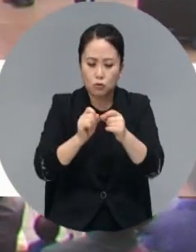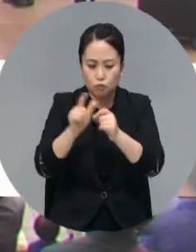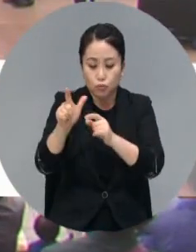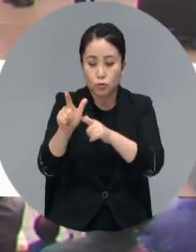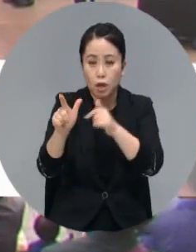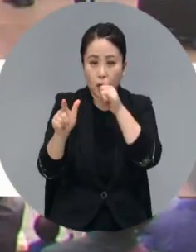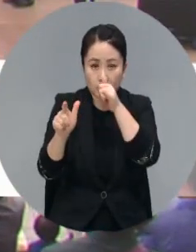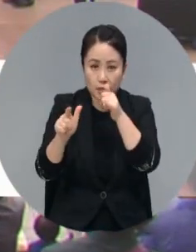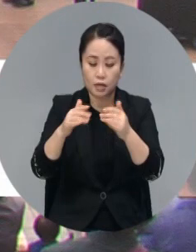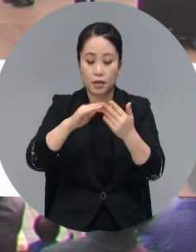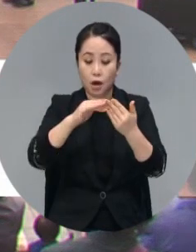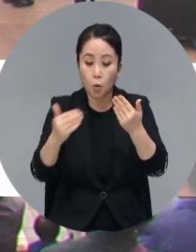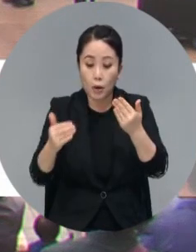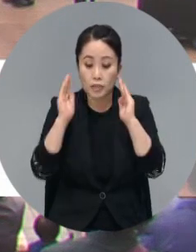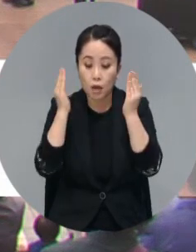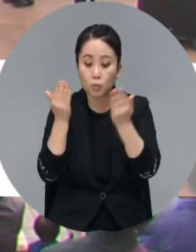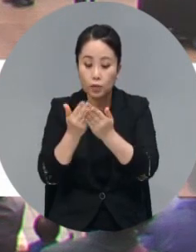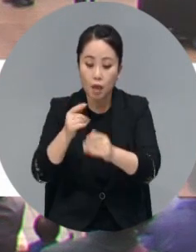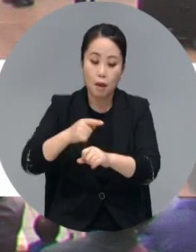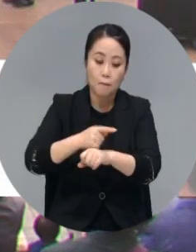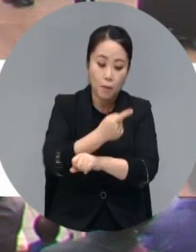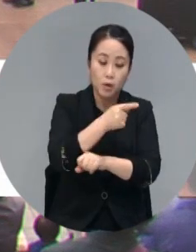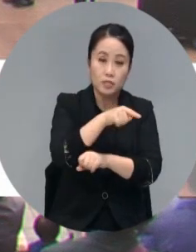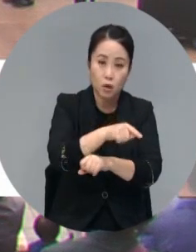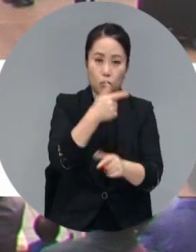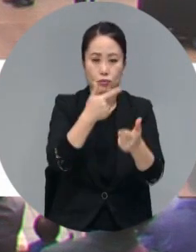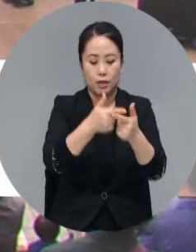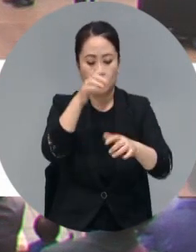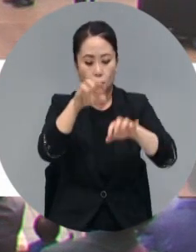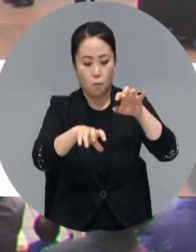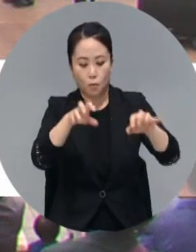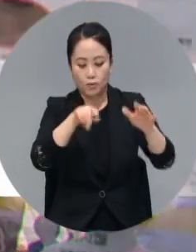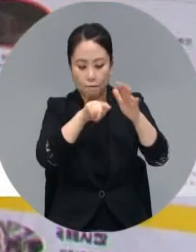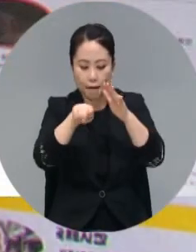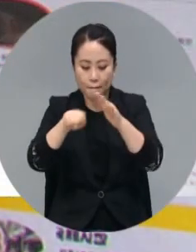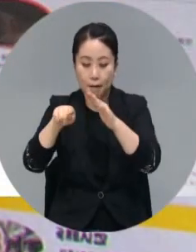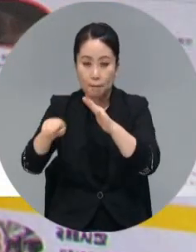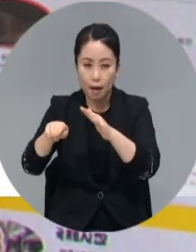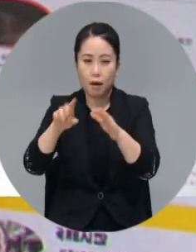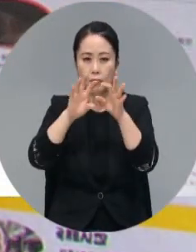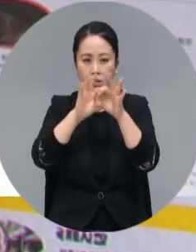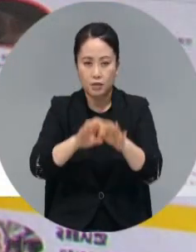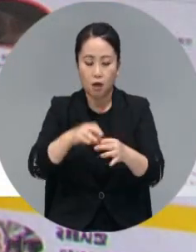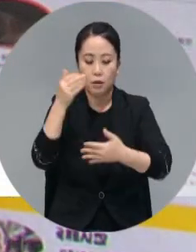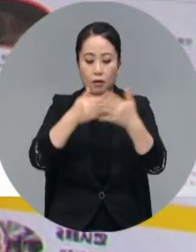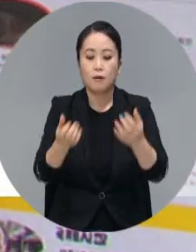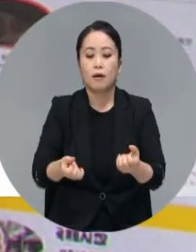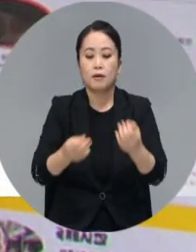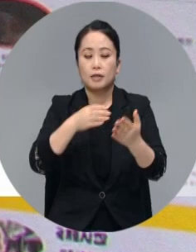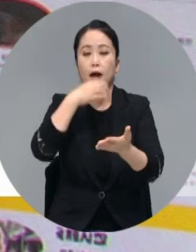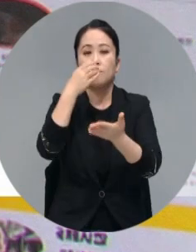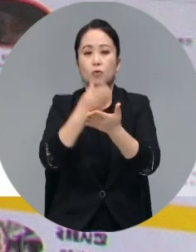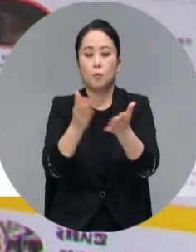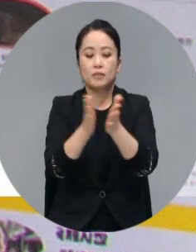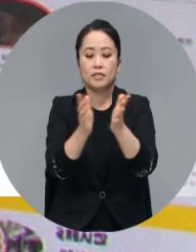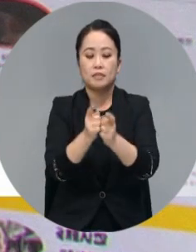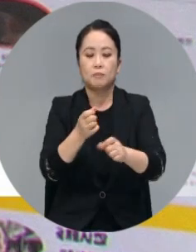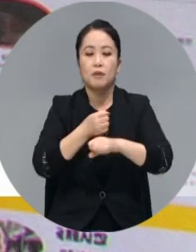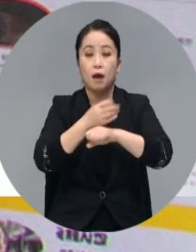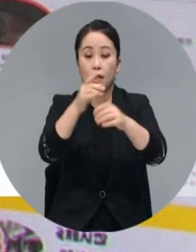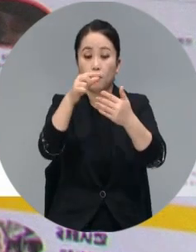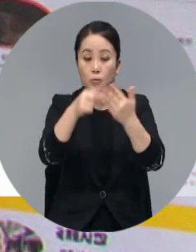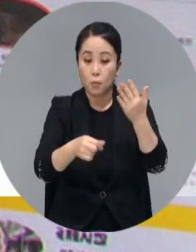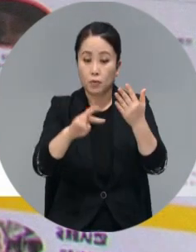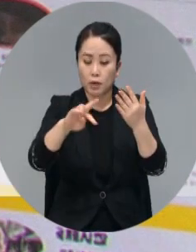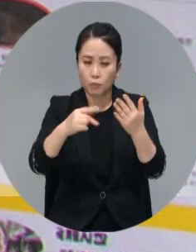해운대 일대를 벗어나서 이 부산 지역 곳곳을 찾아가며 영화제 감동을 직접 전하는 프로그램도 큰 호응을 얻고